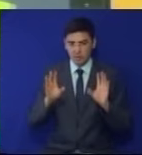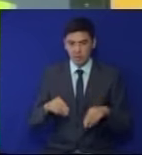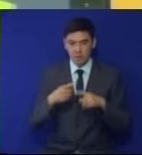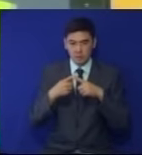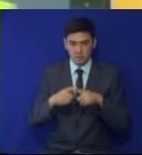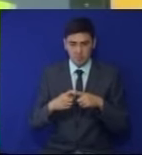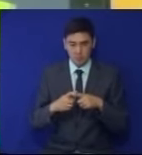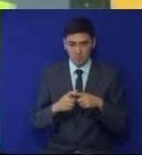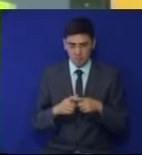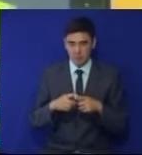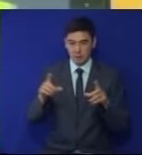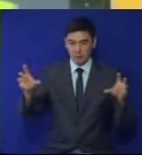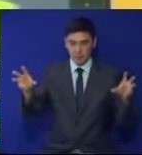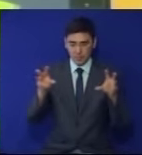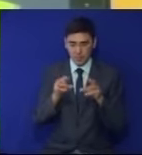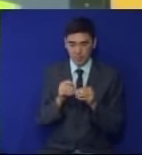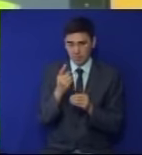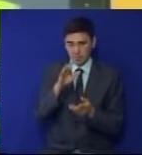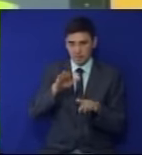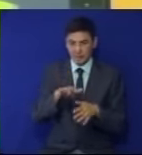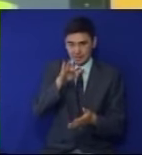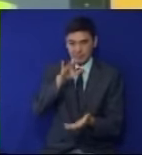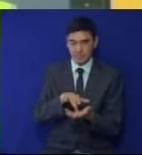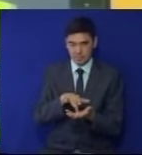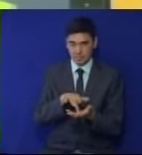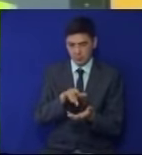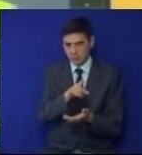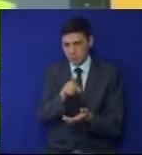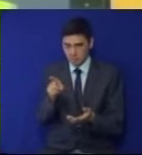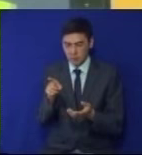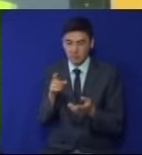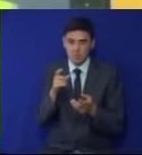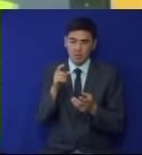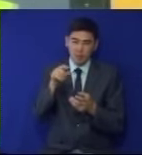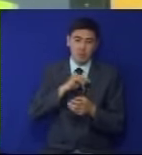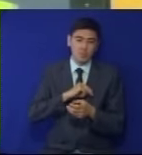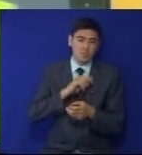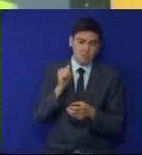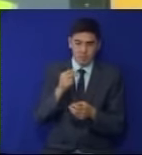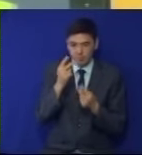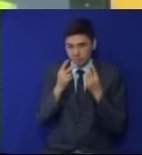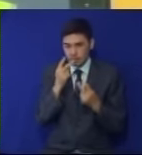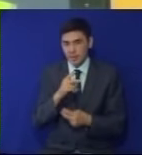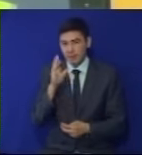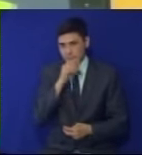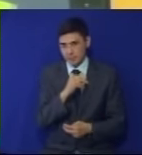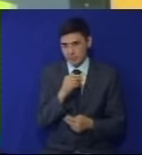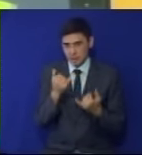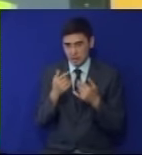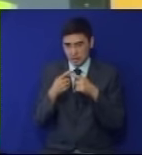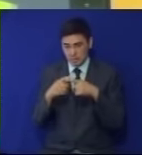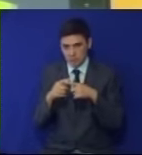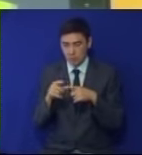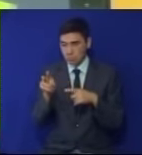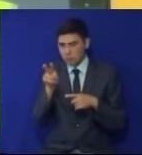қондырғылар ортақ басқару жүйесіне толықтай біріктірілген. Яғни оператор жұмыс орында отырып көре алады. Кез келген технологиялық бірлік